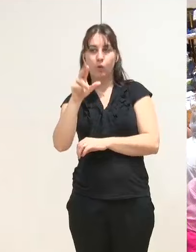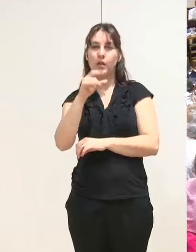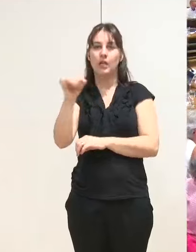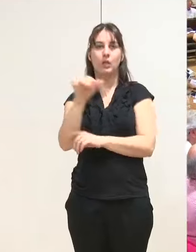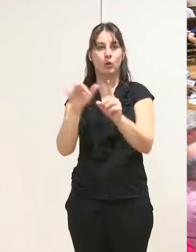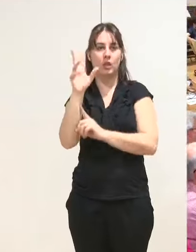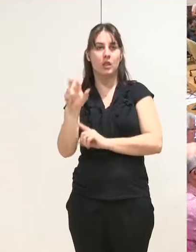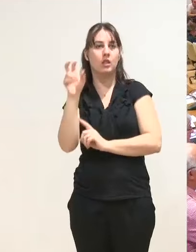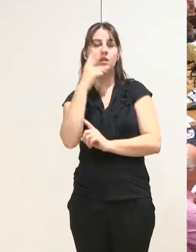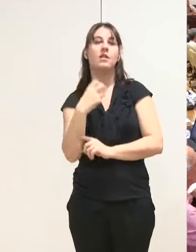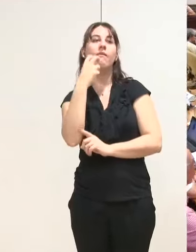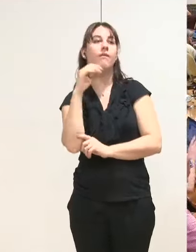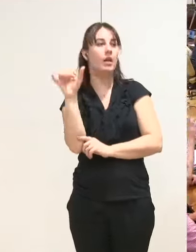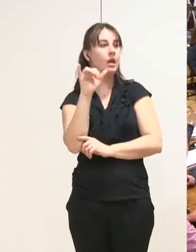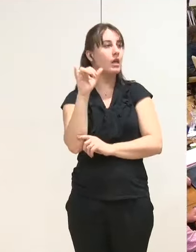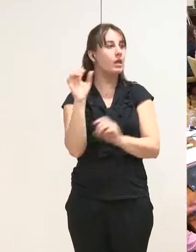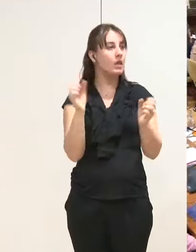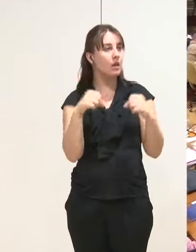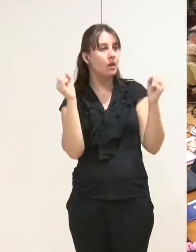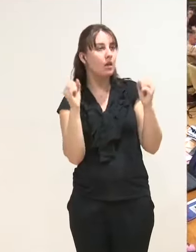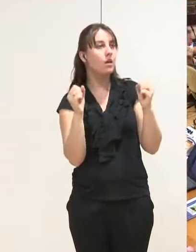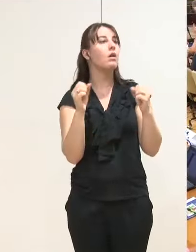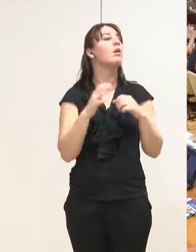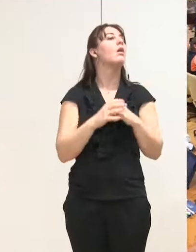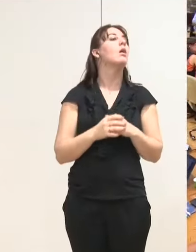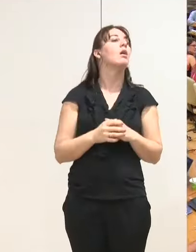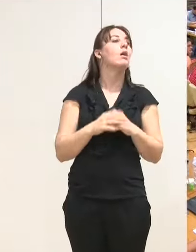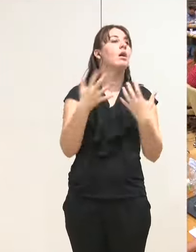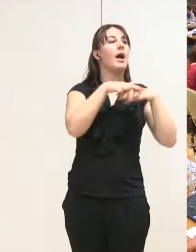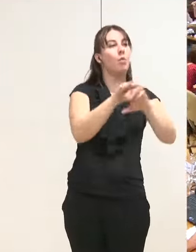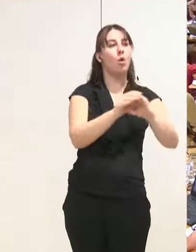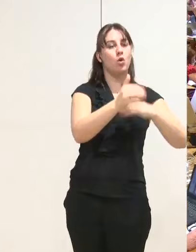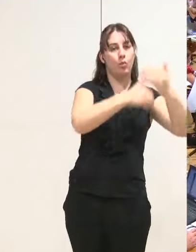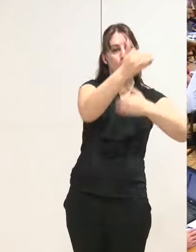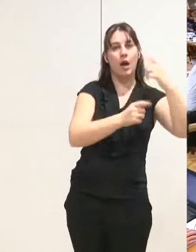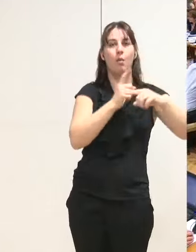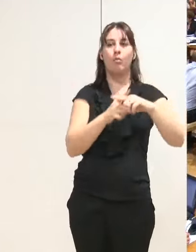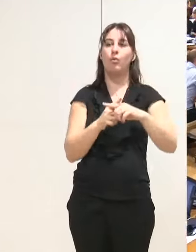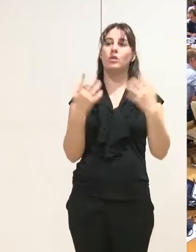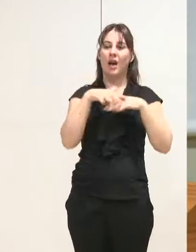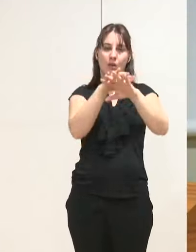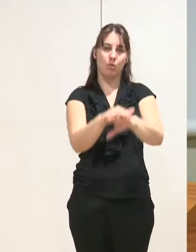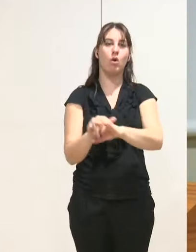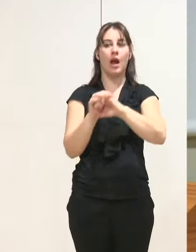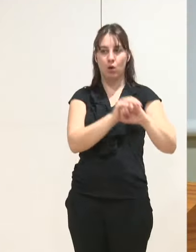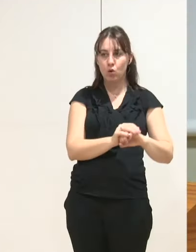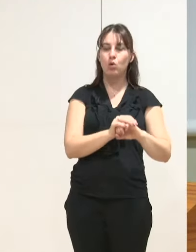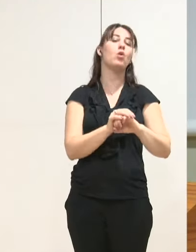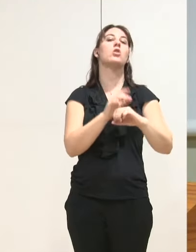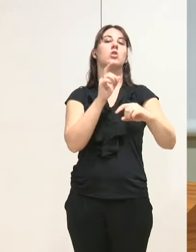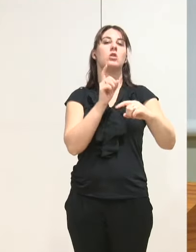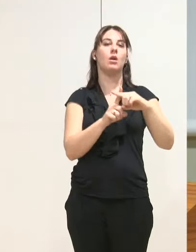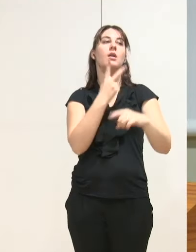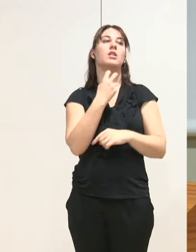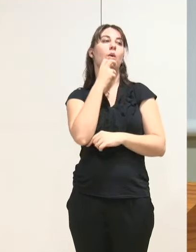est contre qui est pour rassemblement de gauche et de progrès rassemblement citoyen de la gauche et écologistes délibération